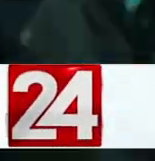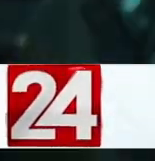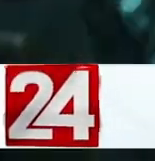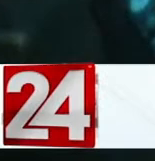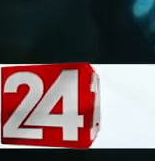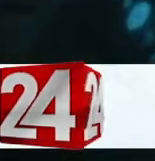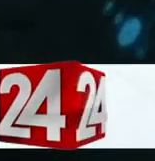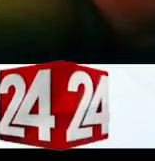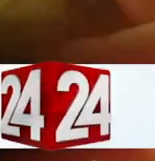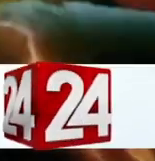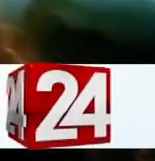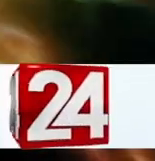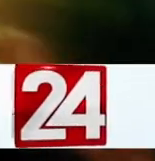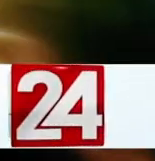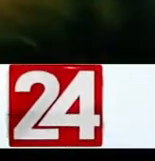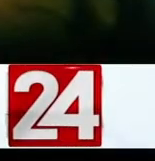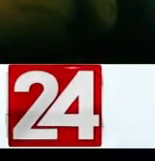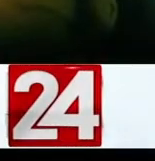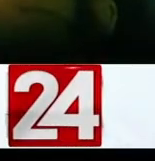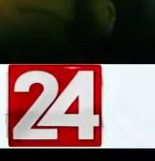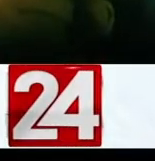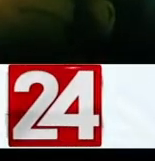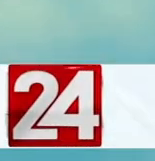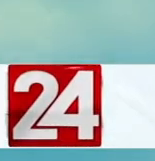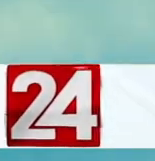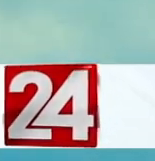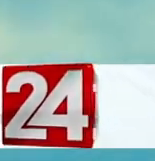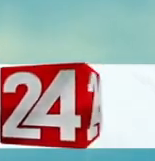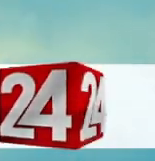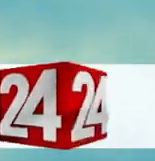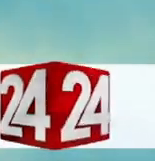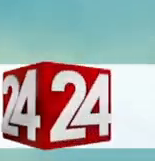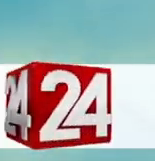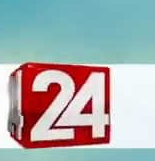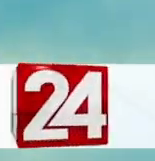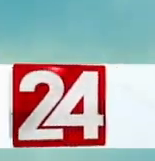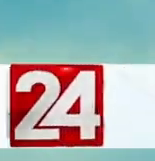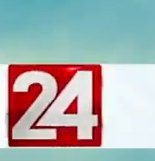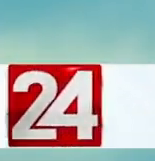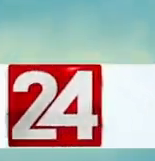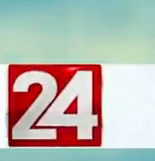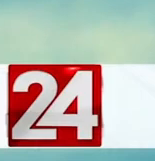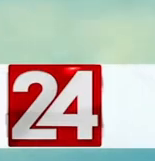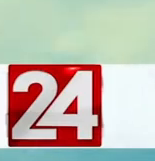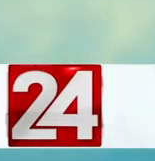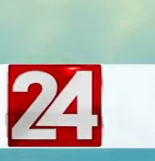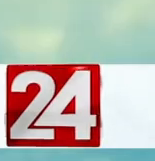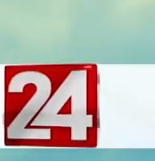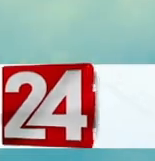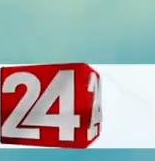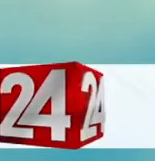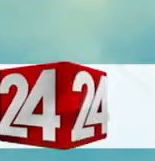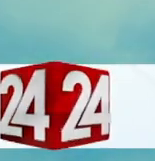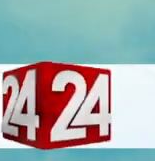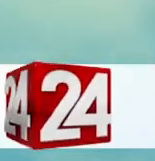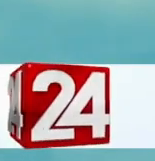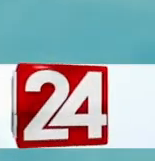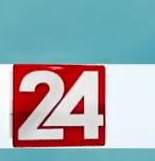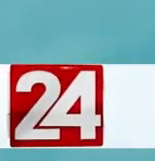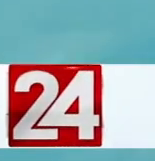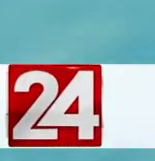Ready to vault in sa California bilang kaunaw na ang Philippine TV program na naimbitahan